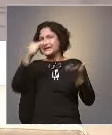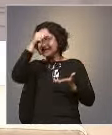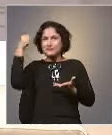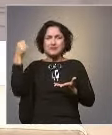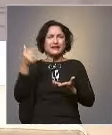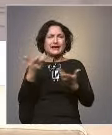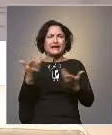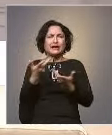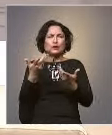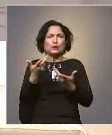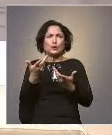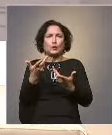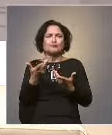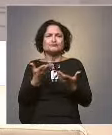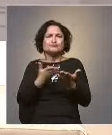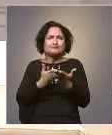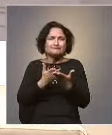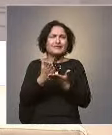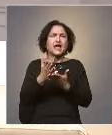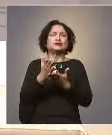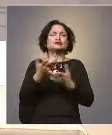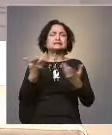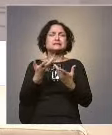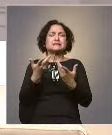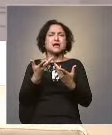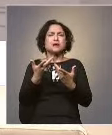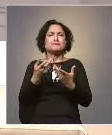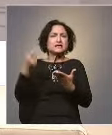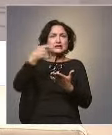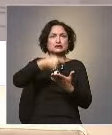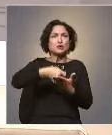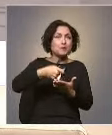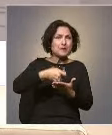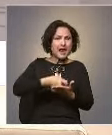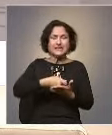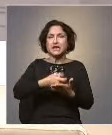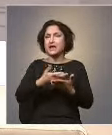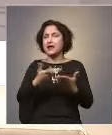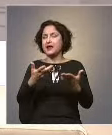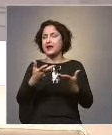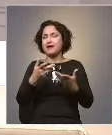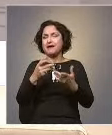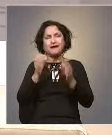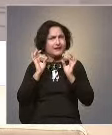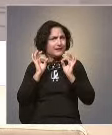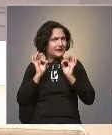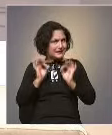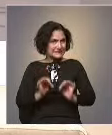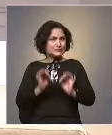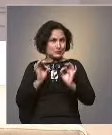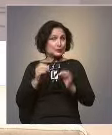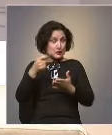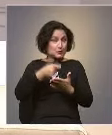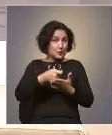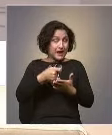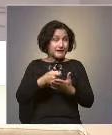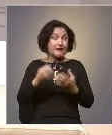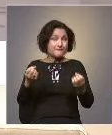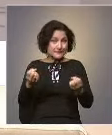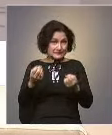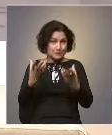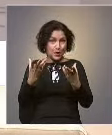изкупление, но нещото, което много, много важен и много красив начин ни казва тази книга, е, че истинското изкупление е възможно тогава,